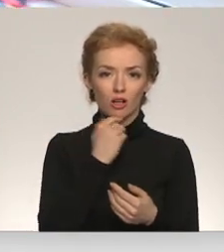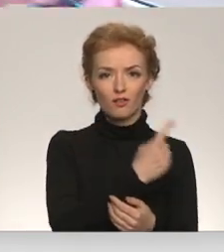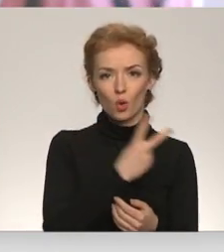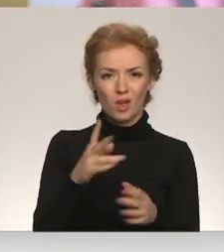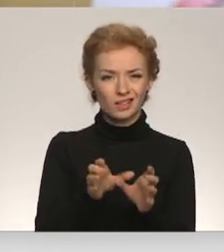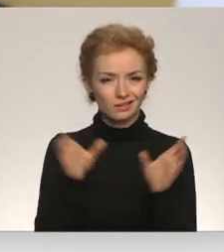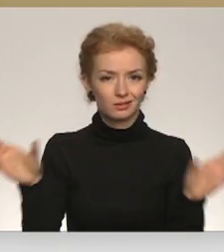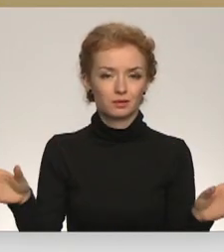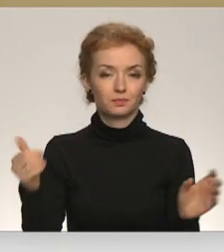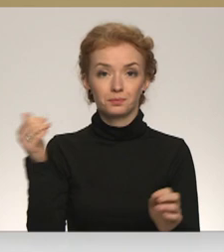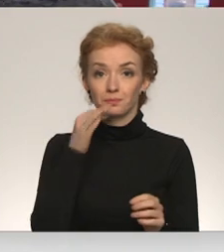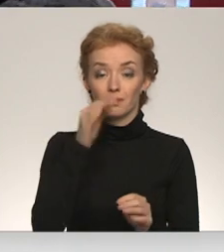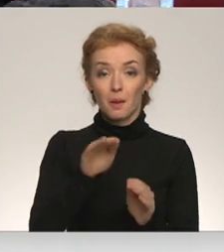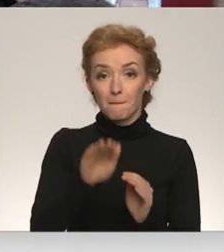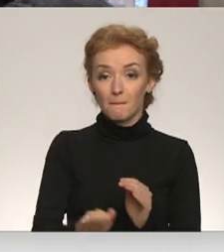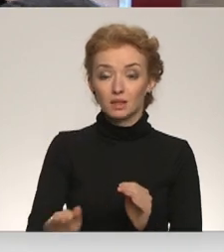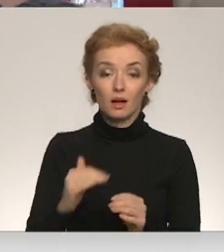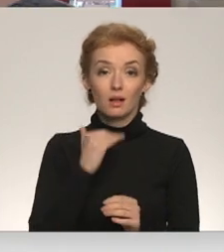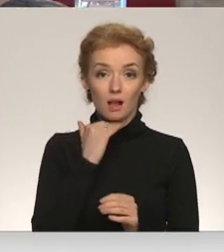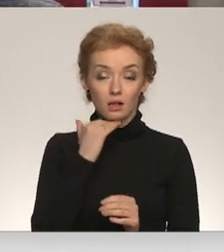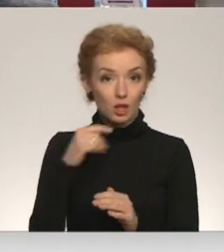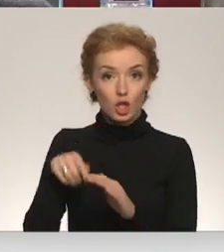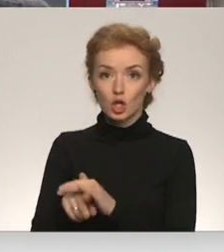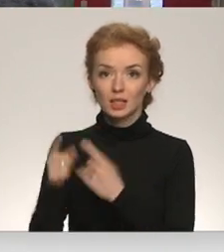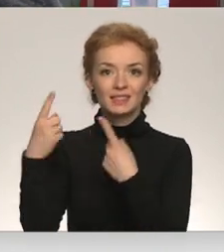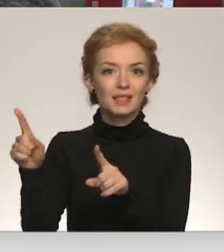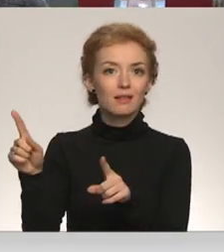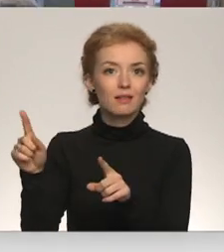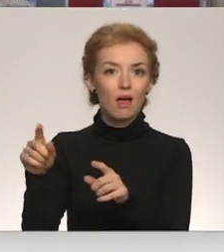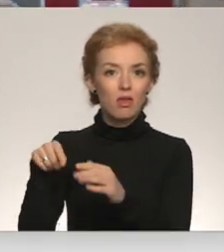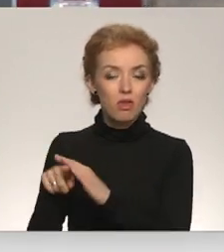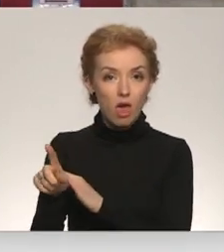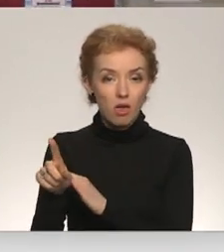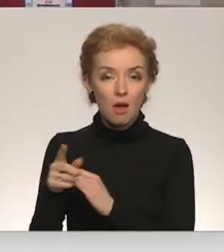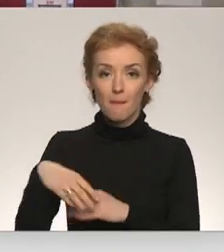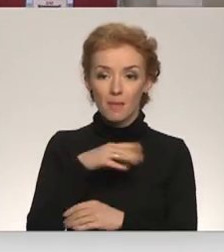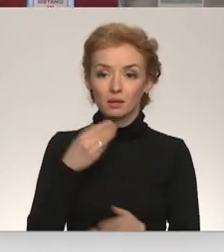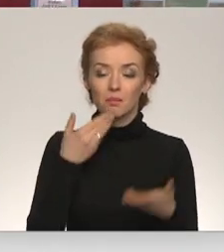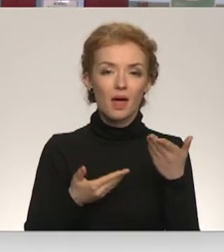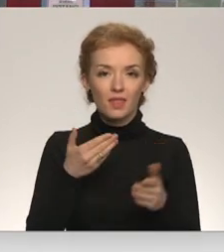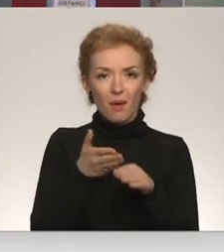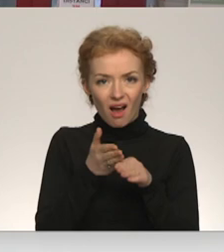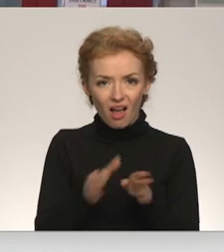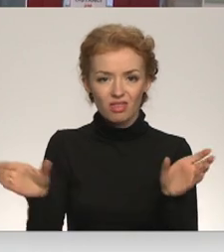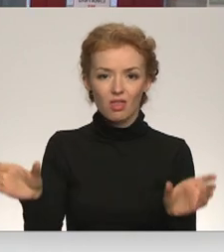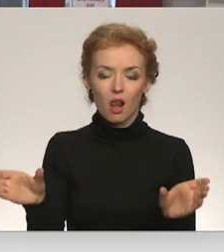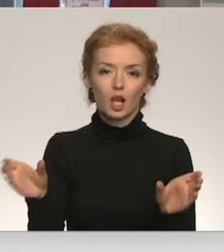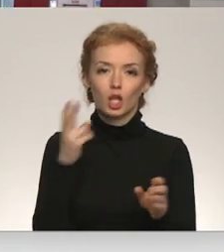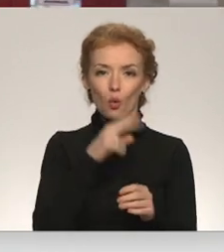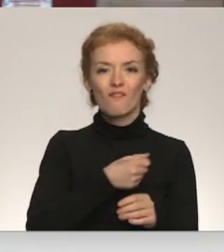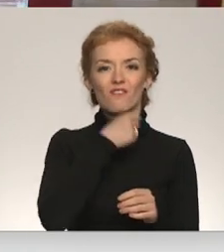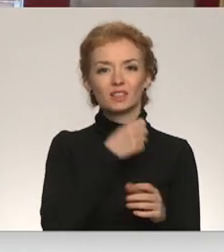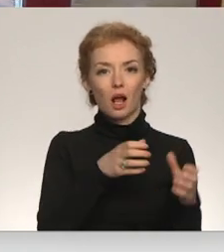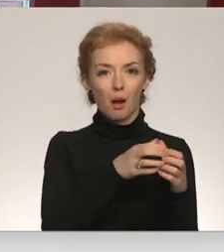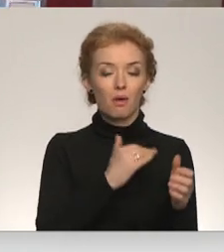otras. Mazākās klasītes sākuma skola ienāk pa citu ieju, un tāpēc mēs mēģinām viņus kaut kā atdalīt no vecākām klasēm,